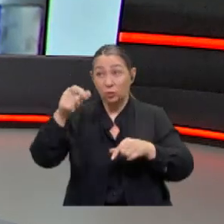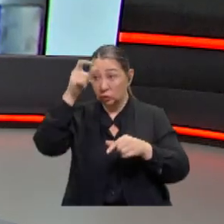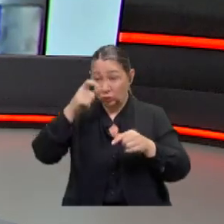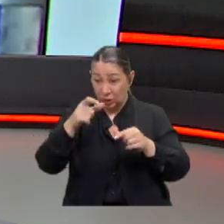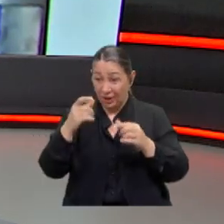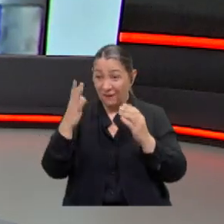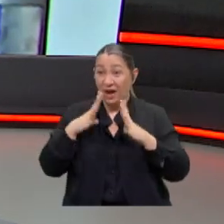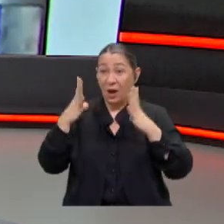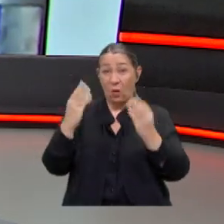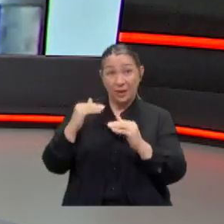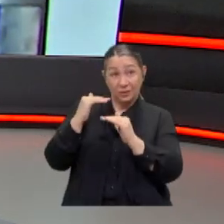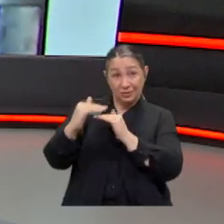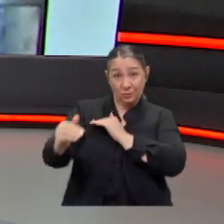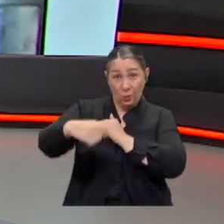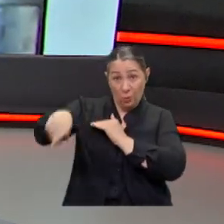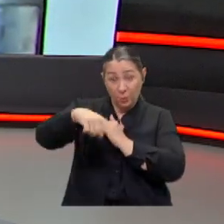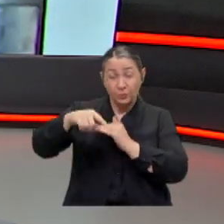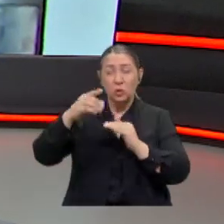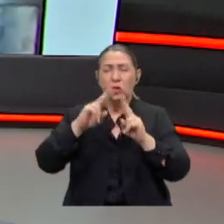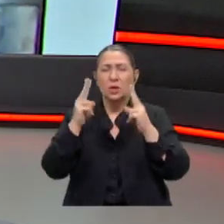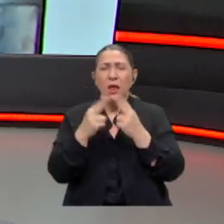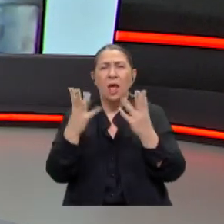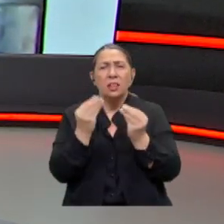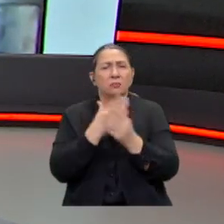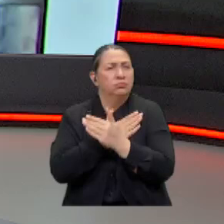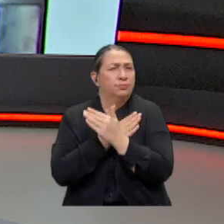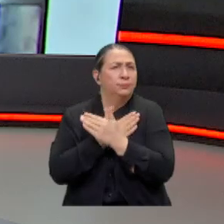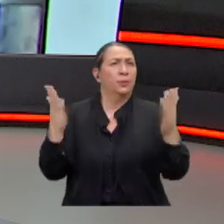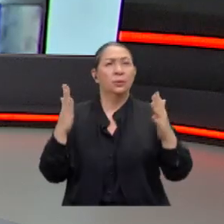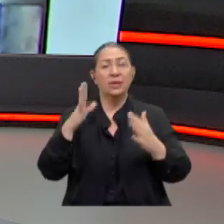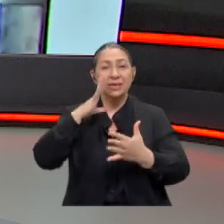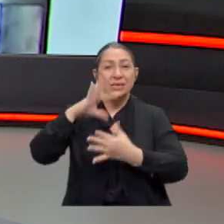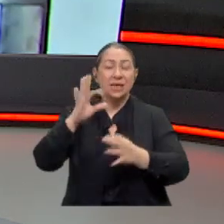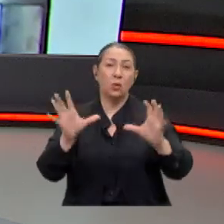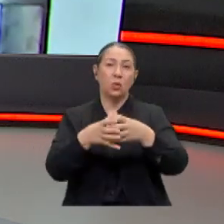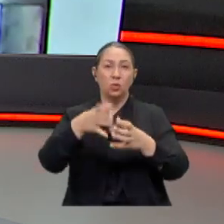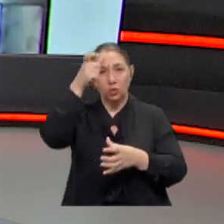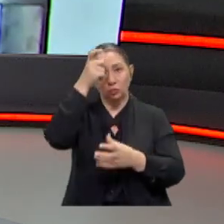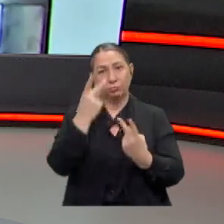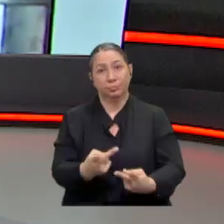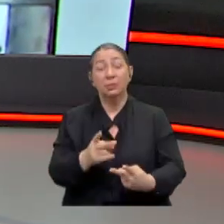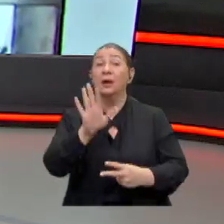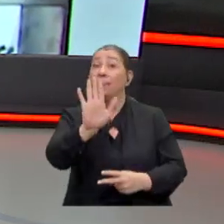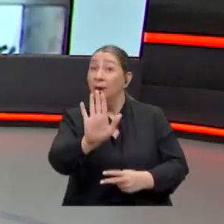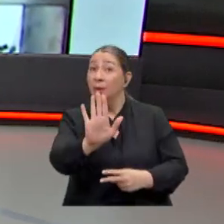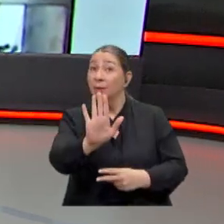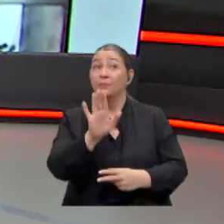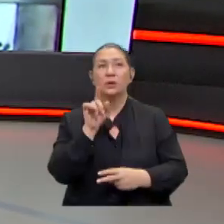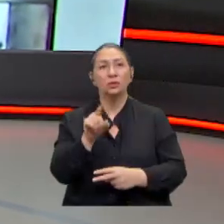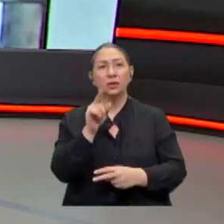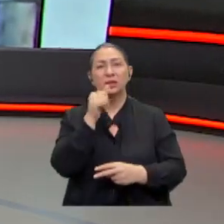ülkeyi oluşturan vardır insanlarda dünyanın en Aziz insan gruplarından biridir fakat